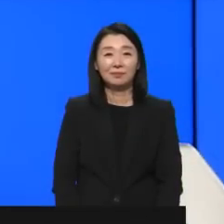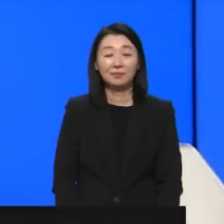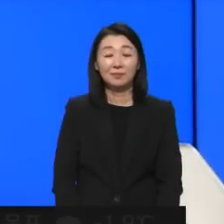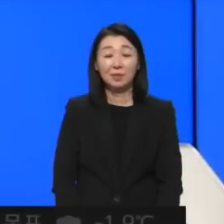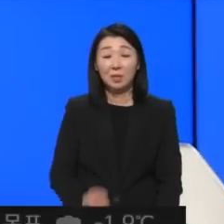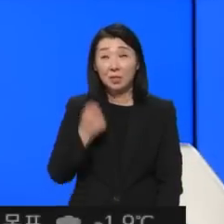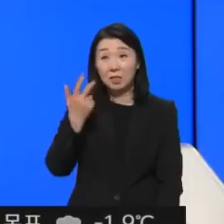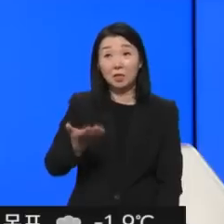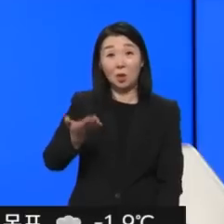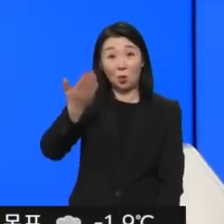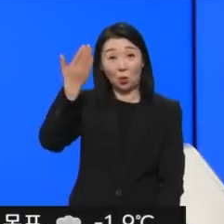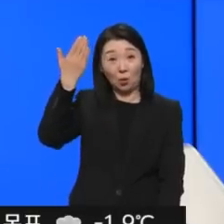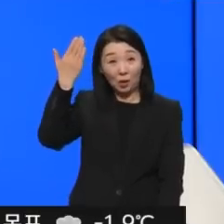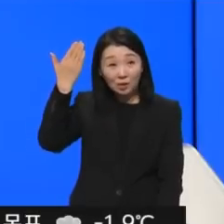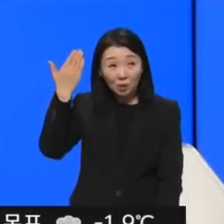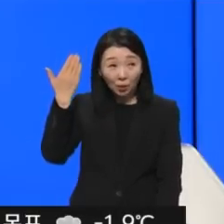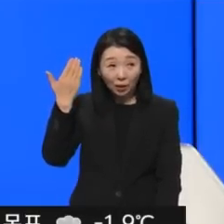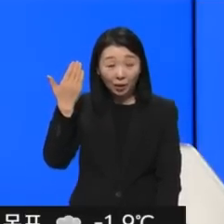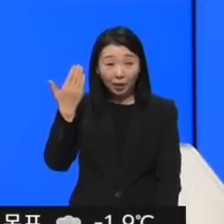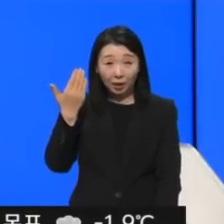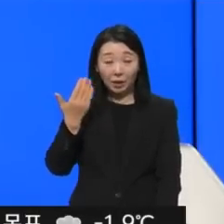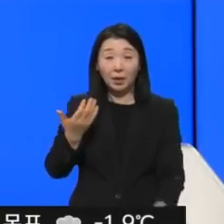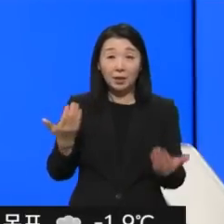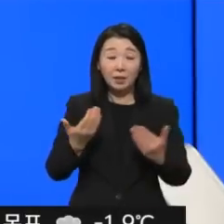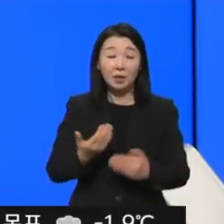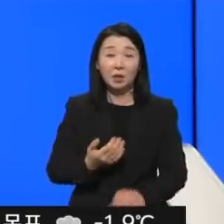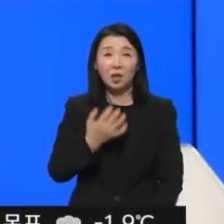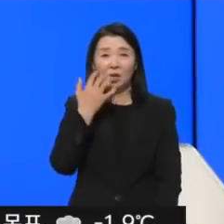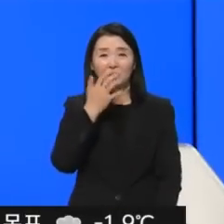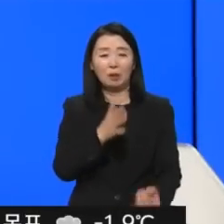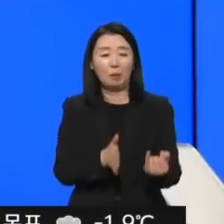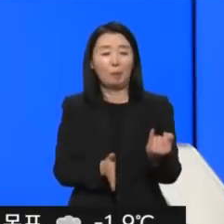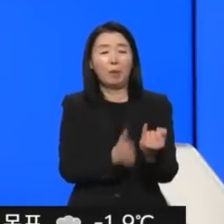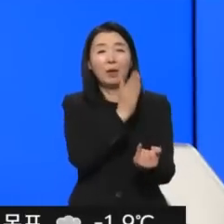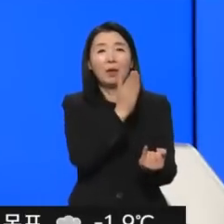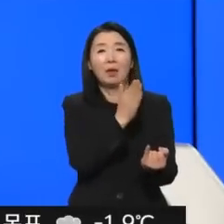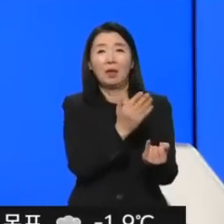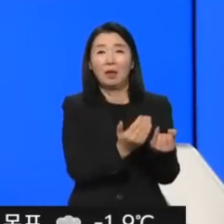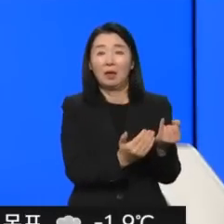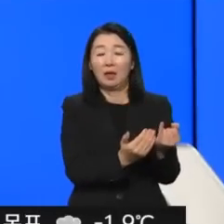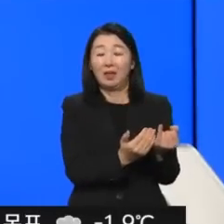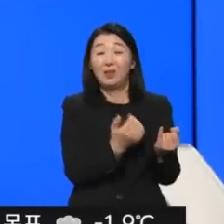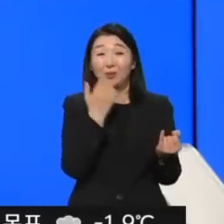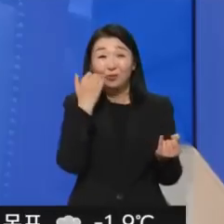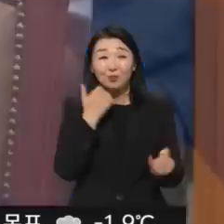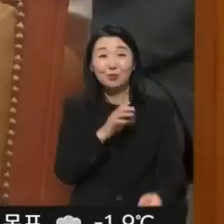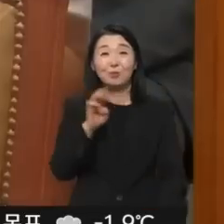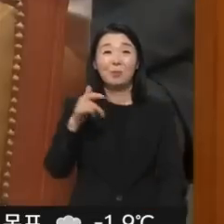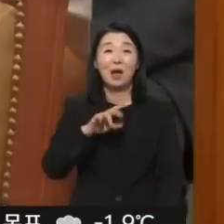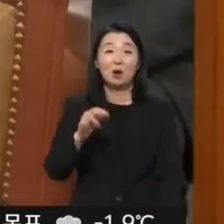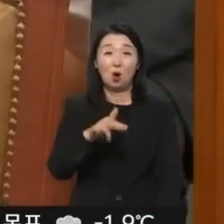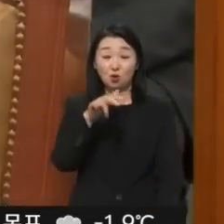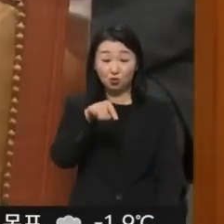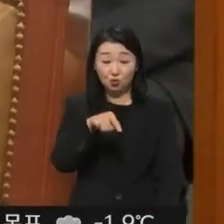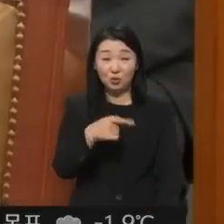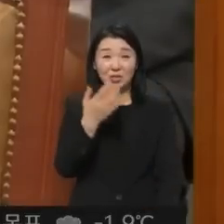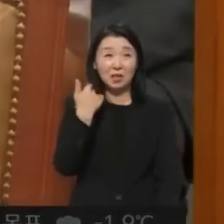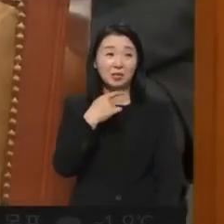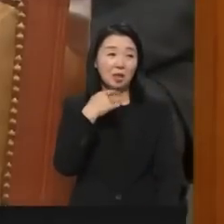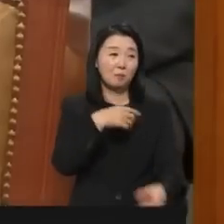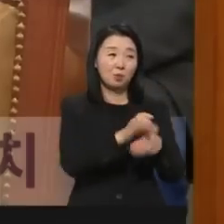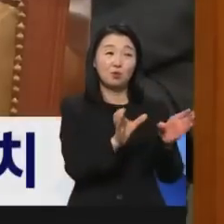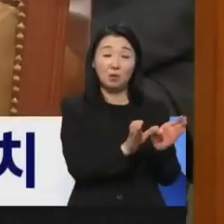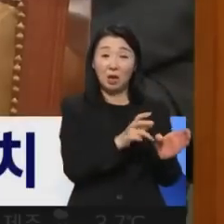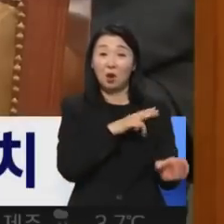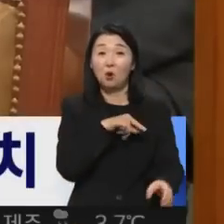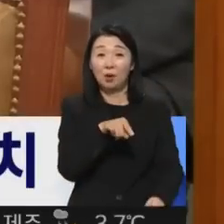7개월 전에 있던 일이죠. 이제 성비위 의혹으로 박완주 의원, 당시 이제 민주당 의원이었는데 지금 이제 무소속입니다. 박완주